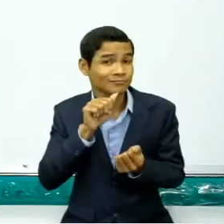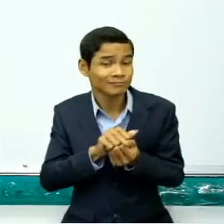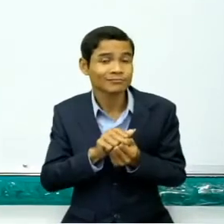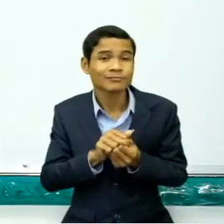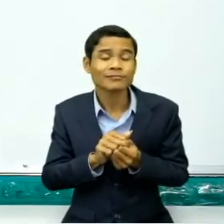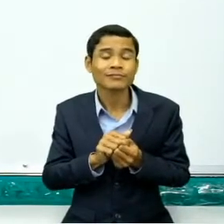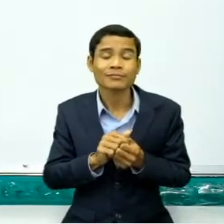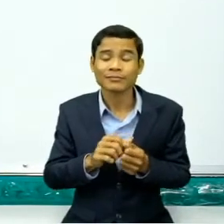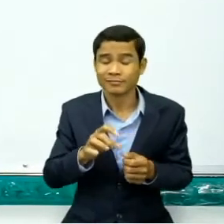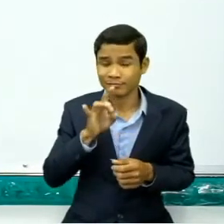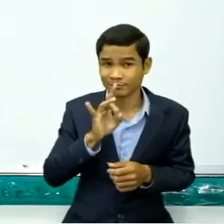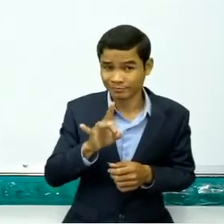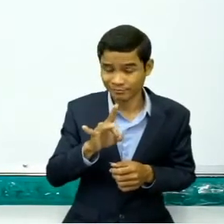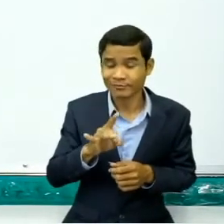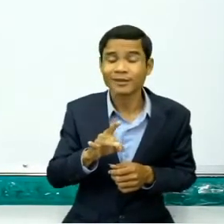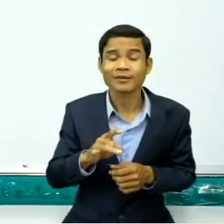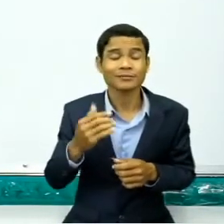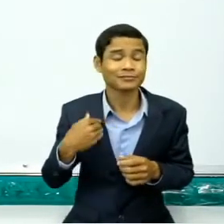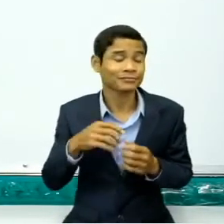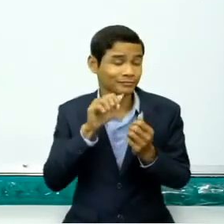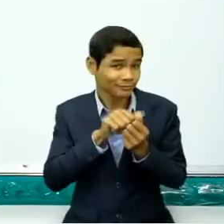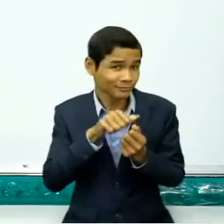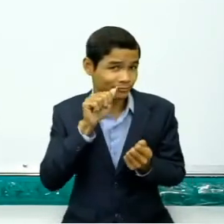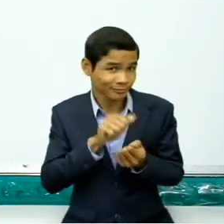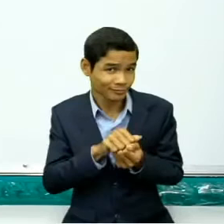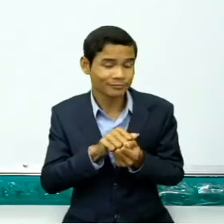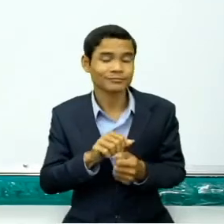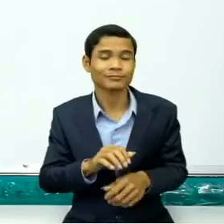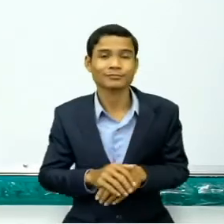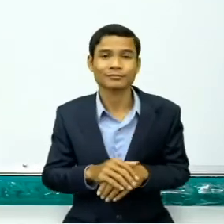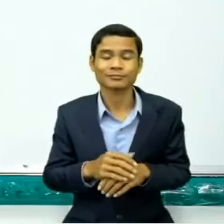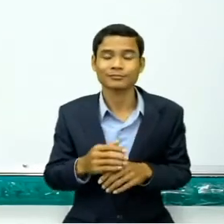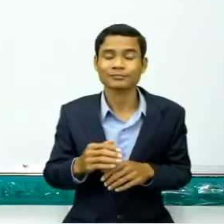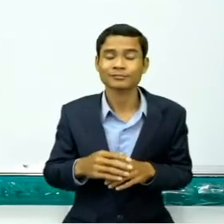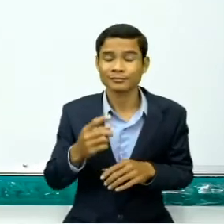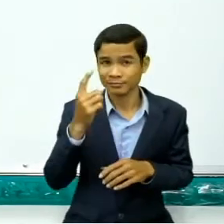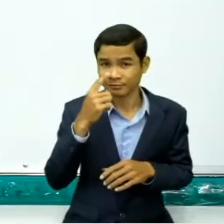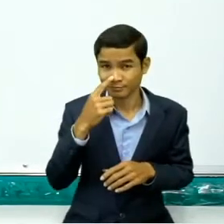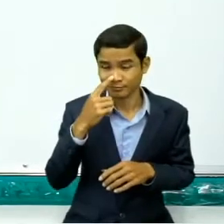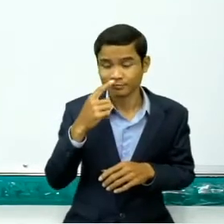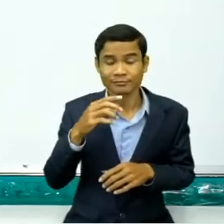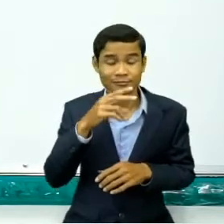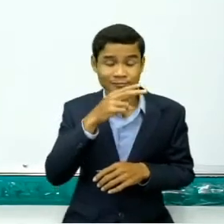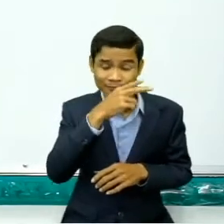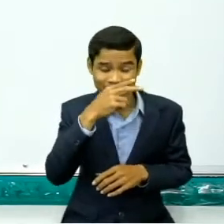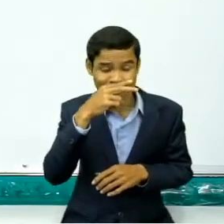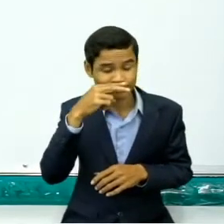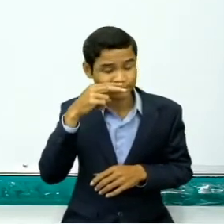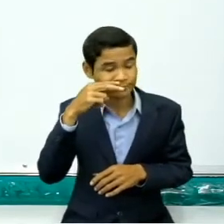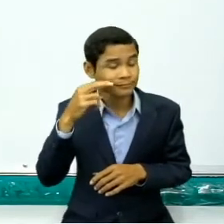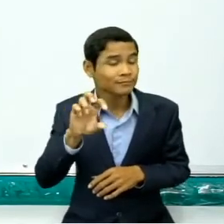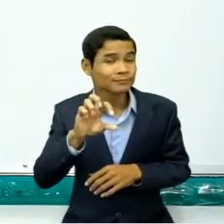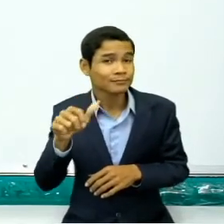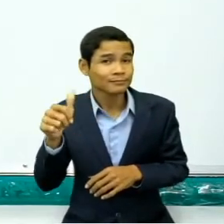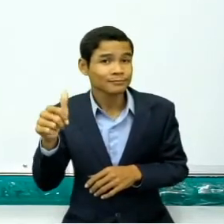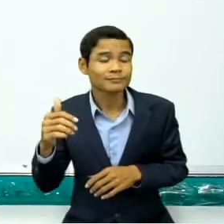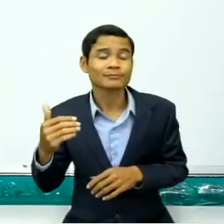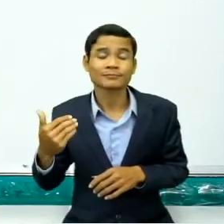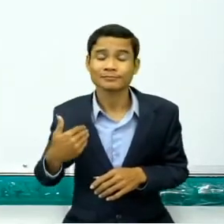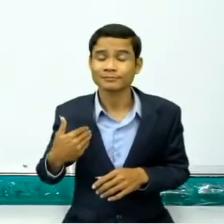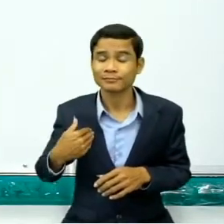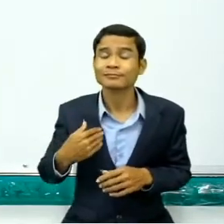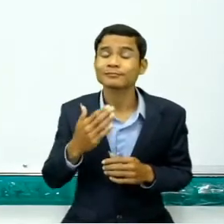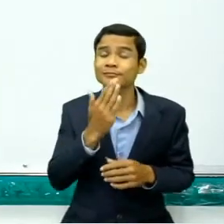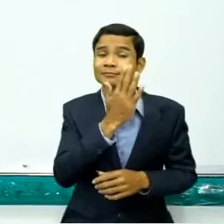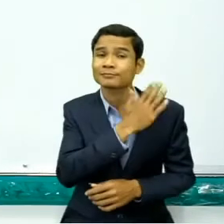ha men hai tuk tum pi a ha tro mo hot khlan khlan ni ni men